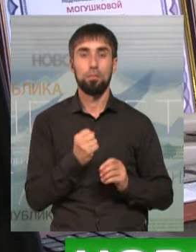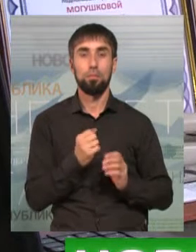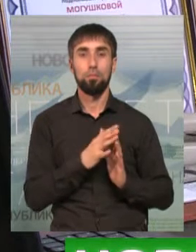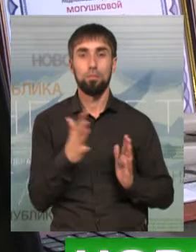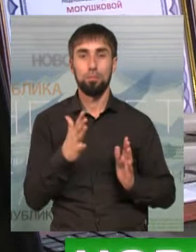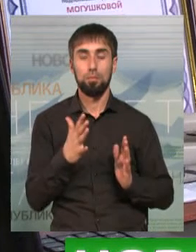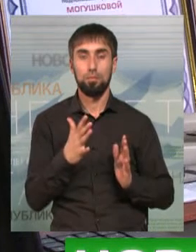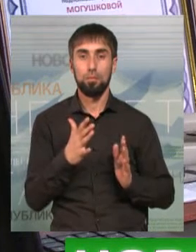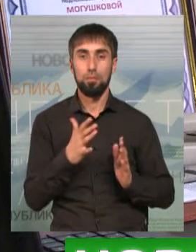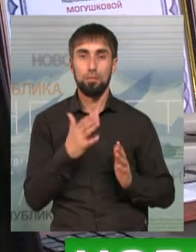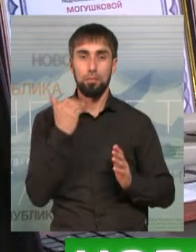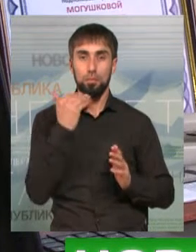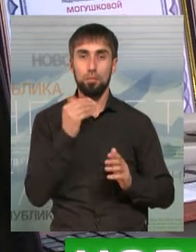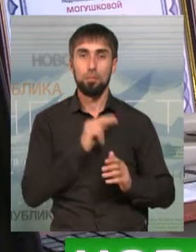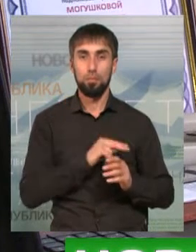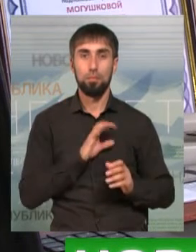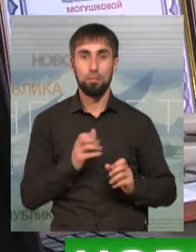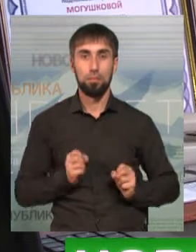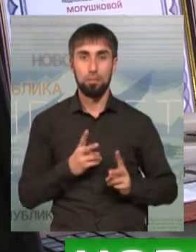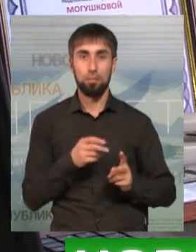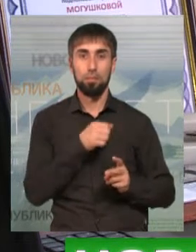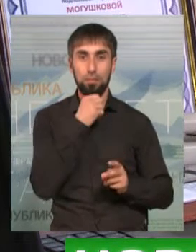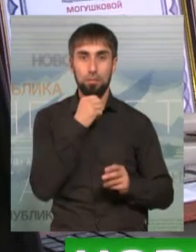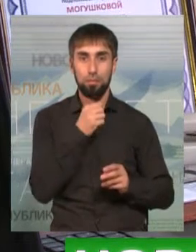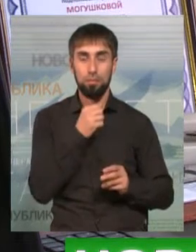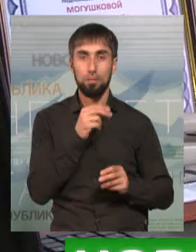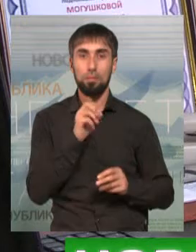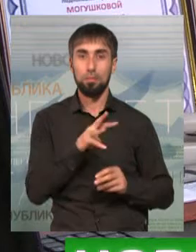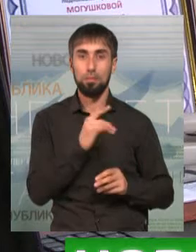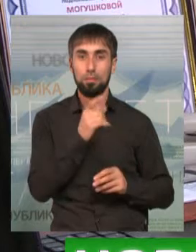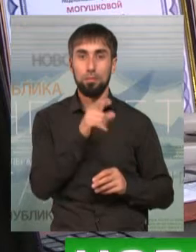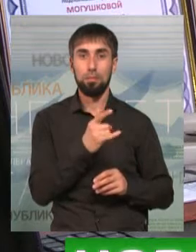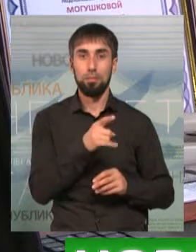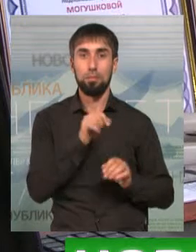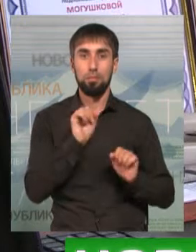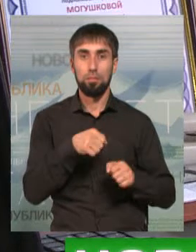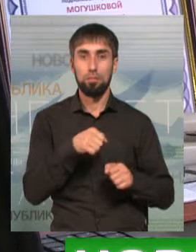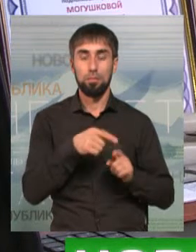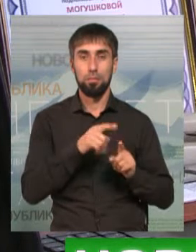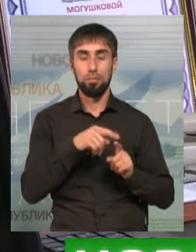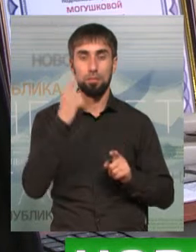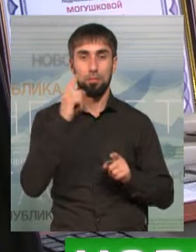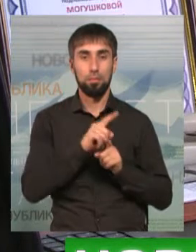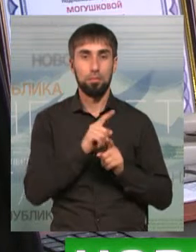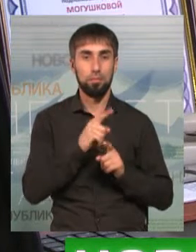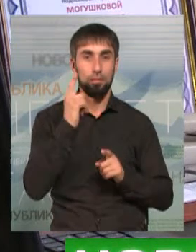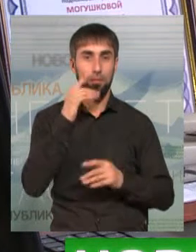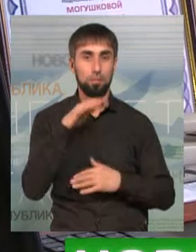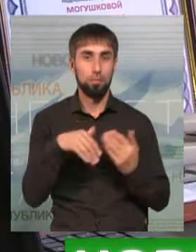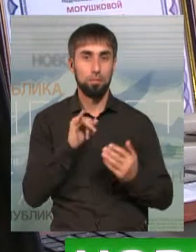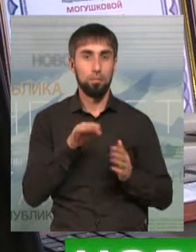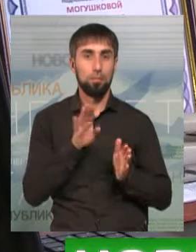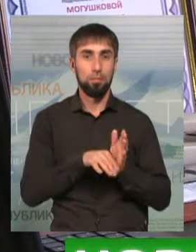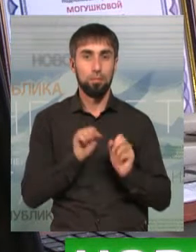работать даже с преступниками, взрослыми. Ребенок просто может замкнуться в себе, и вот он